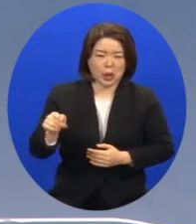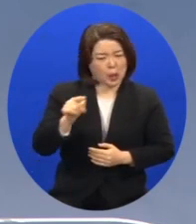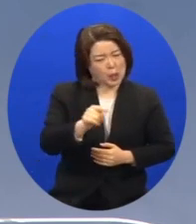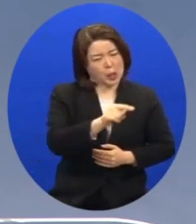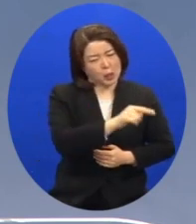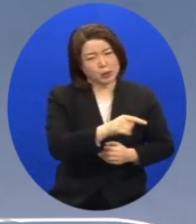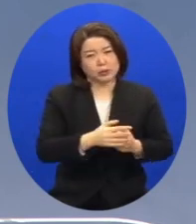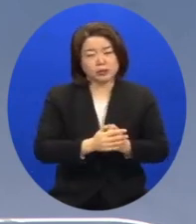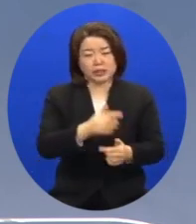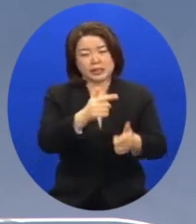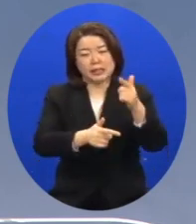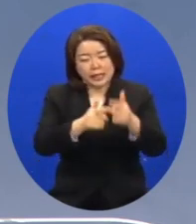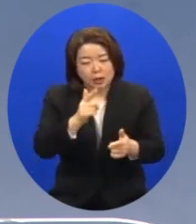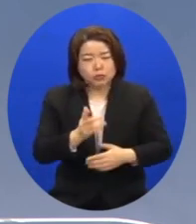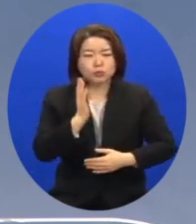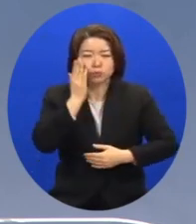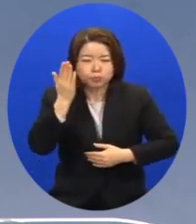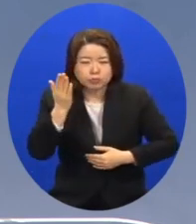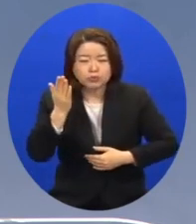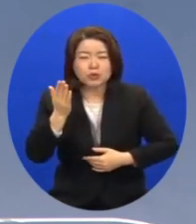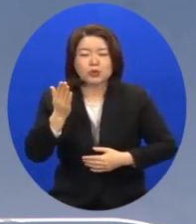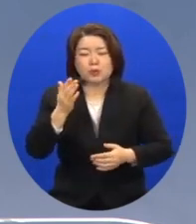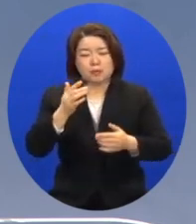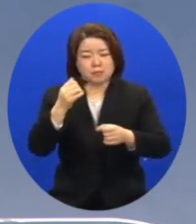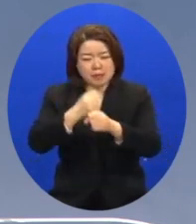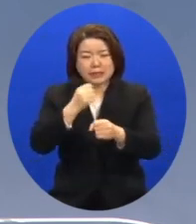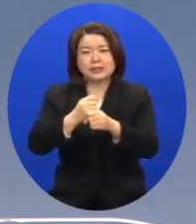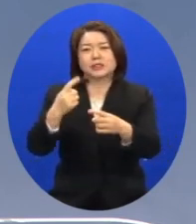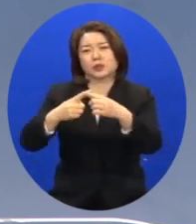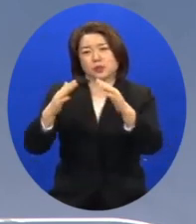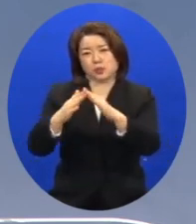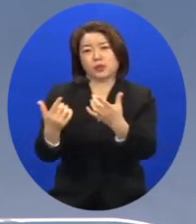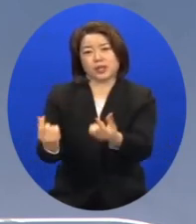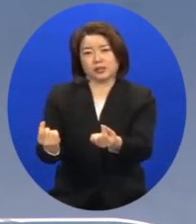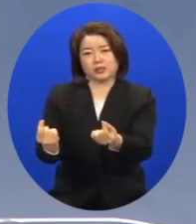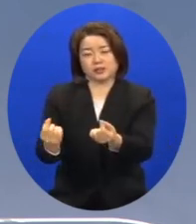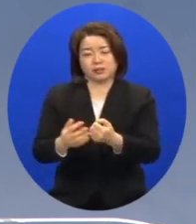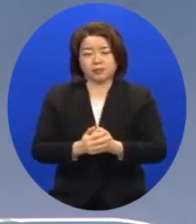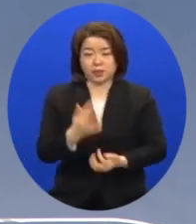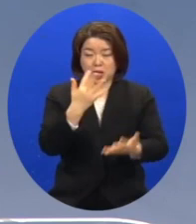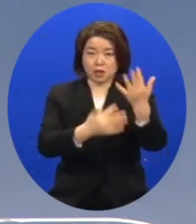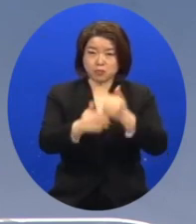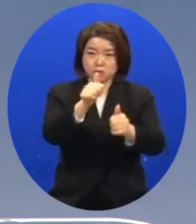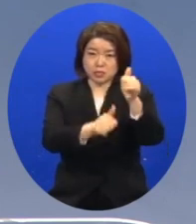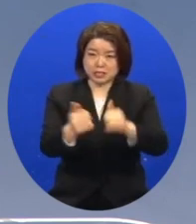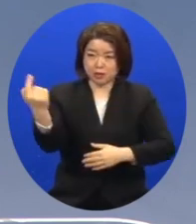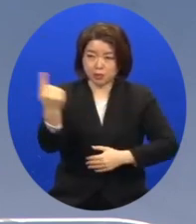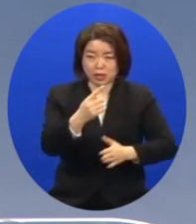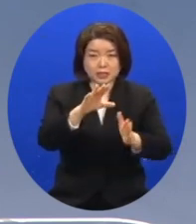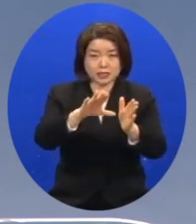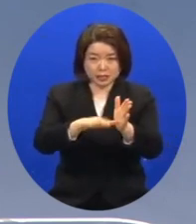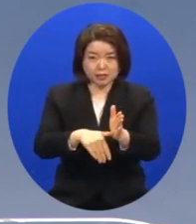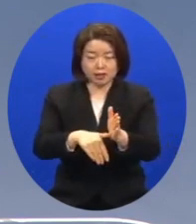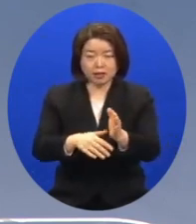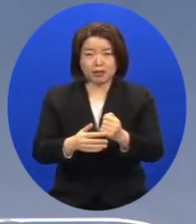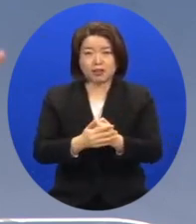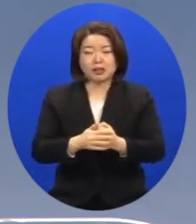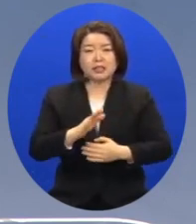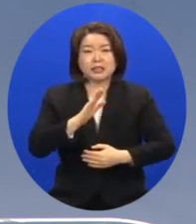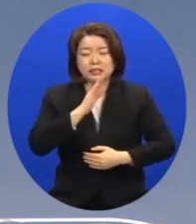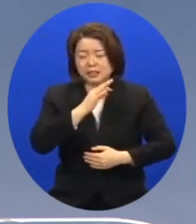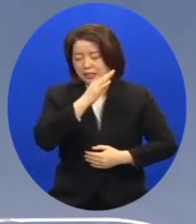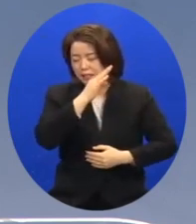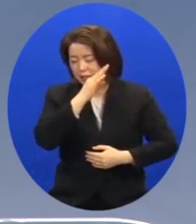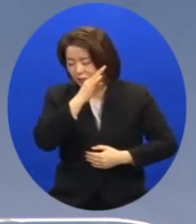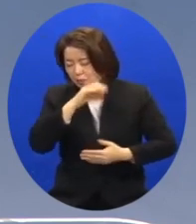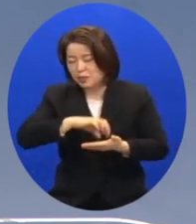나무나 풀이나 짚으로 세운 것들인 불 시험이 오면 음 진짜 창피할